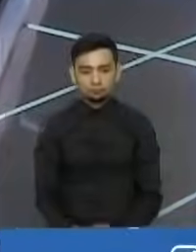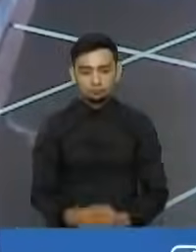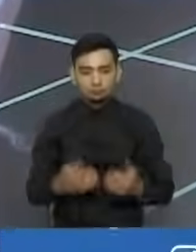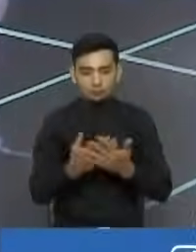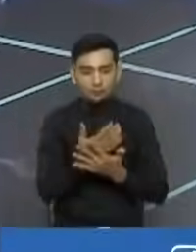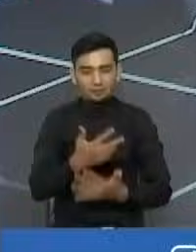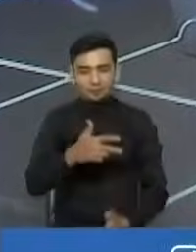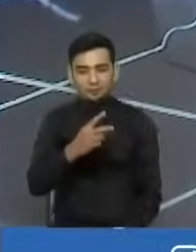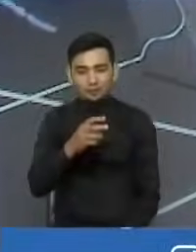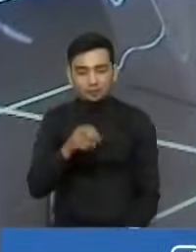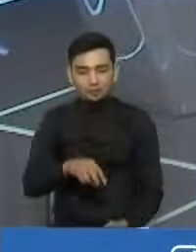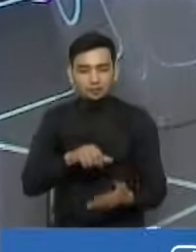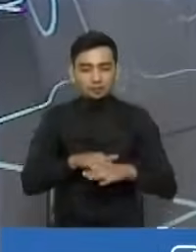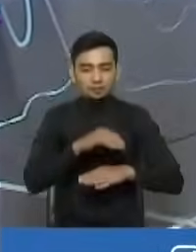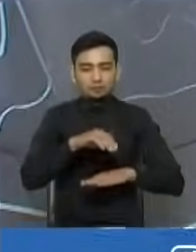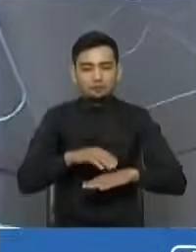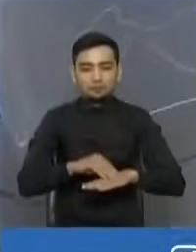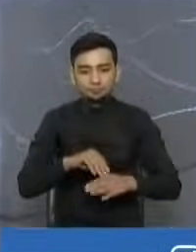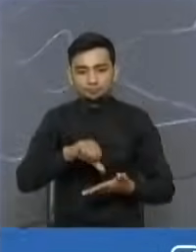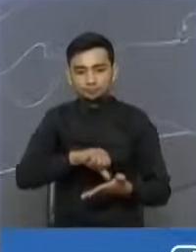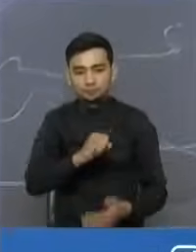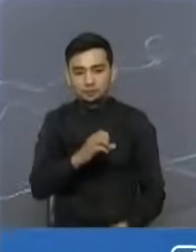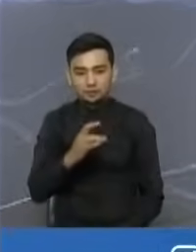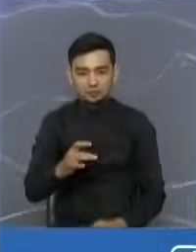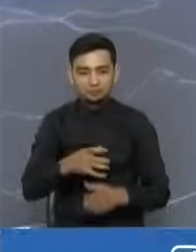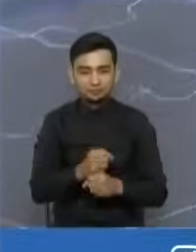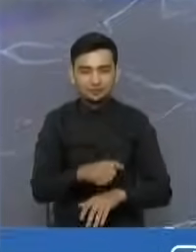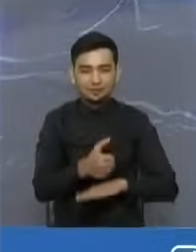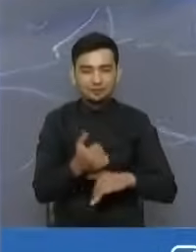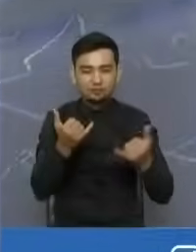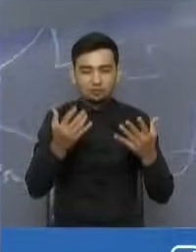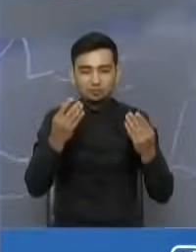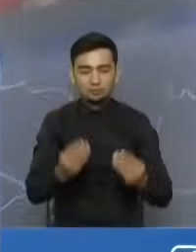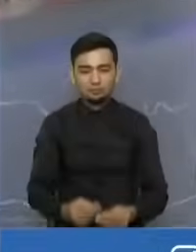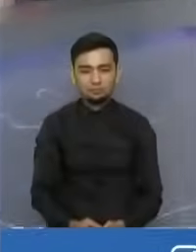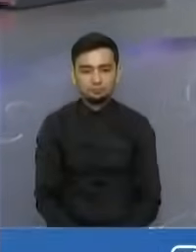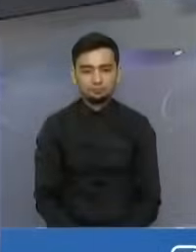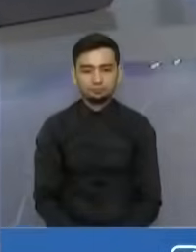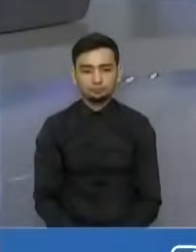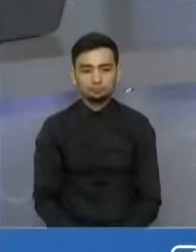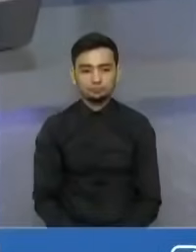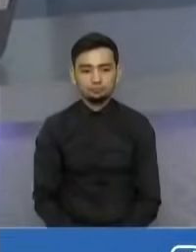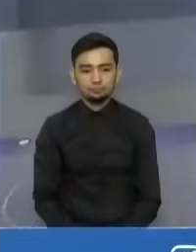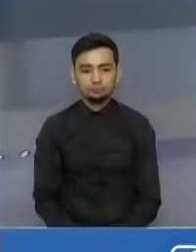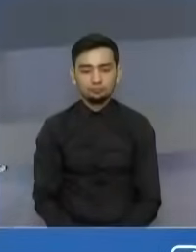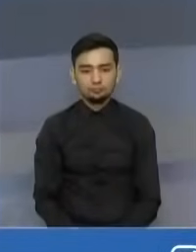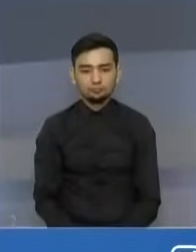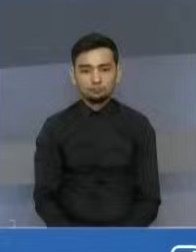Новости информбюро в эфире. Добрый вечер. В студии Аскар Медыбаев. Итак, коротко о главных событиях уходящего дня.